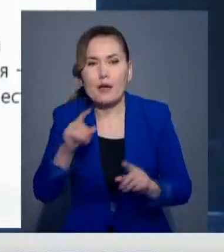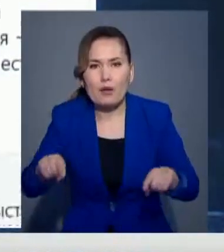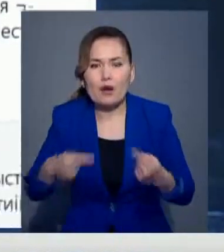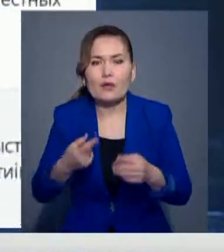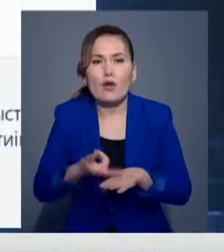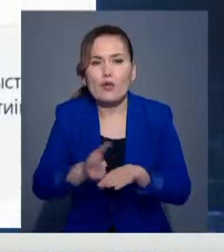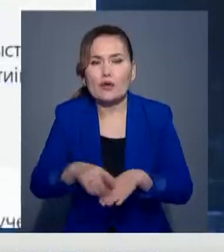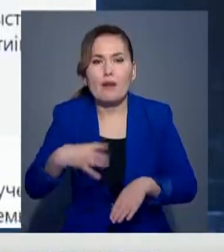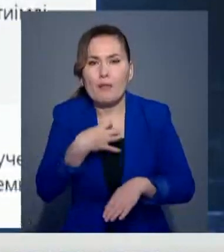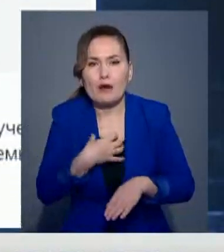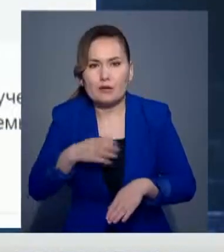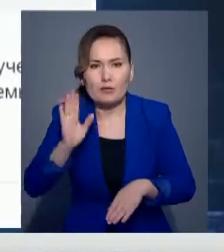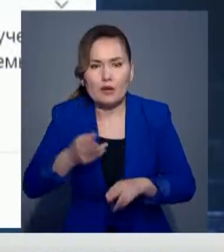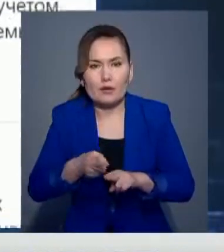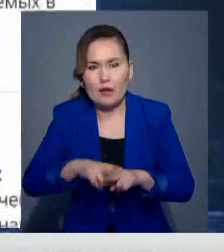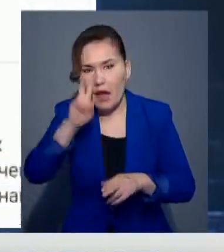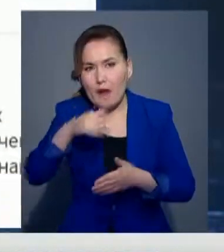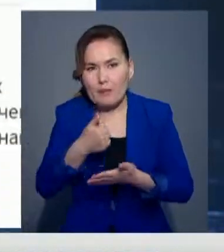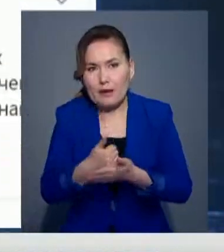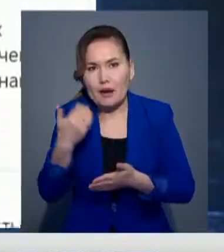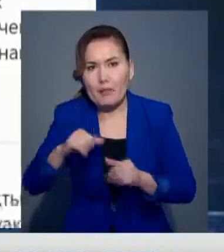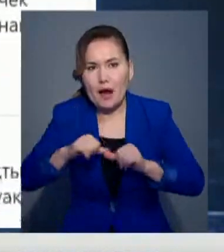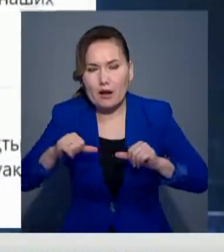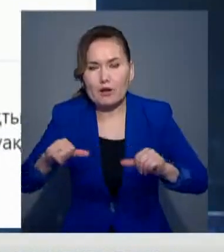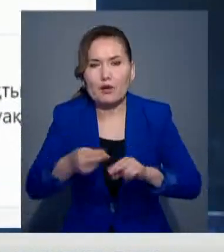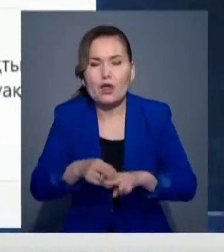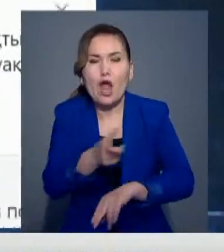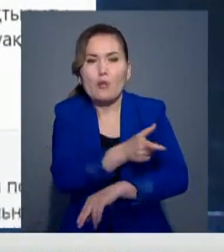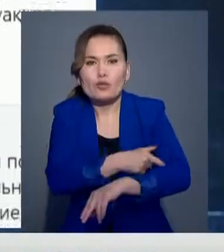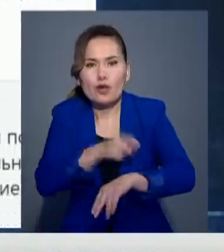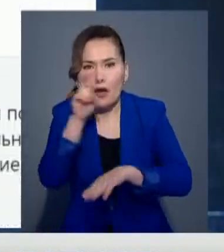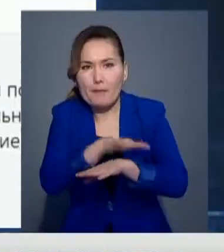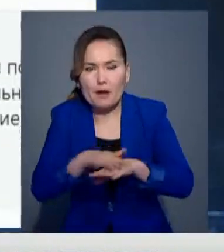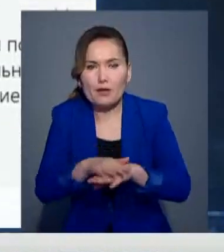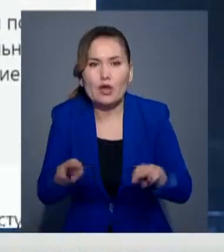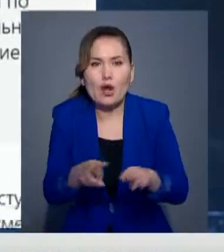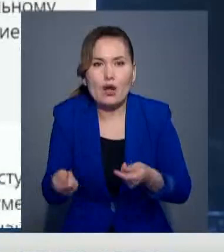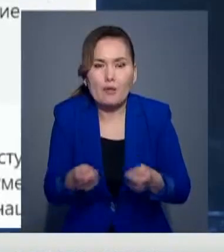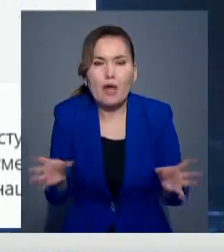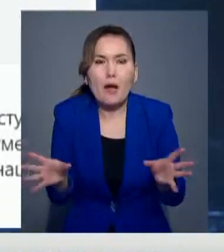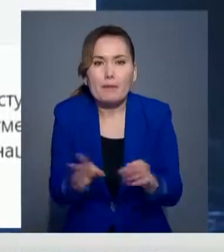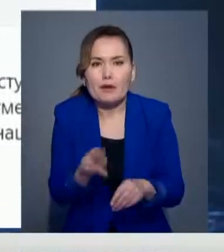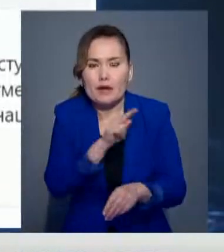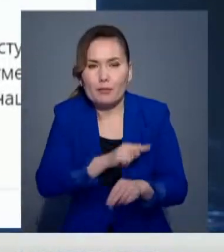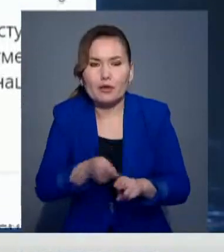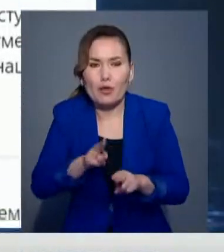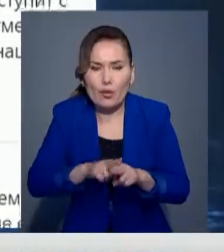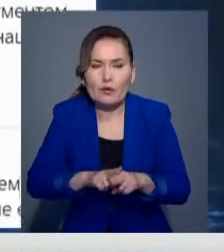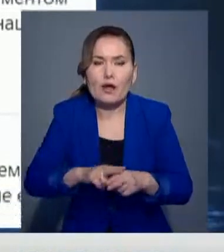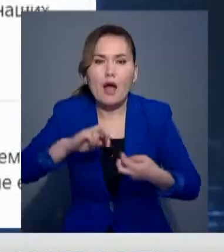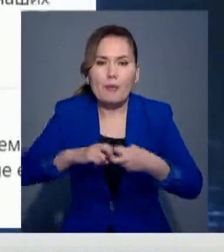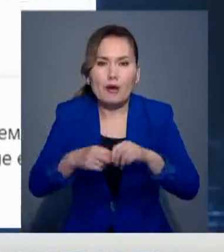тұрақтандыруда маңызды құрал болмақ. Мемлекет басшысы комиссияға мүше мемлекеттердің үкіметтерімен бірлесіп, аталған